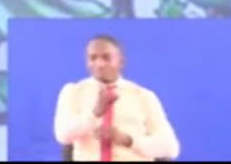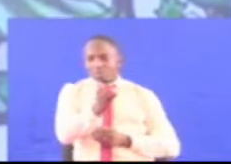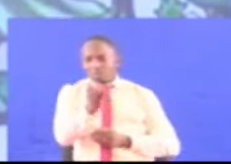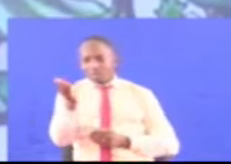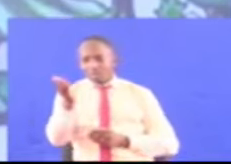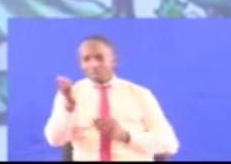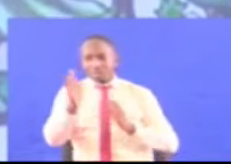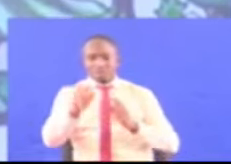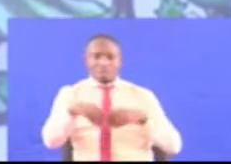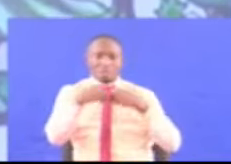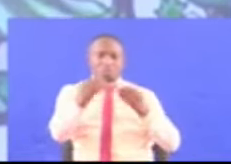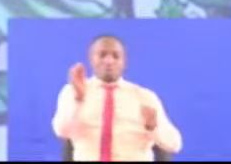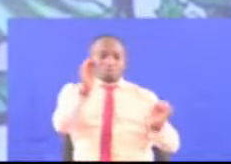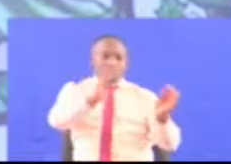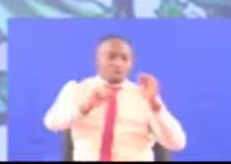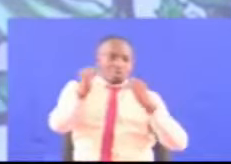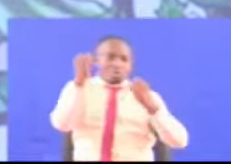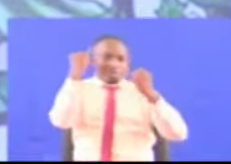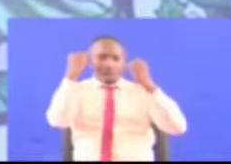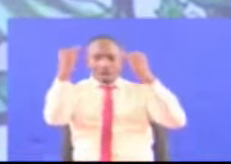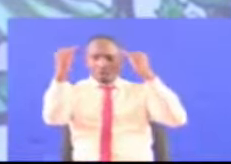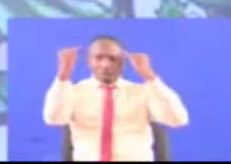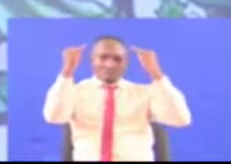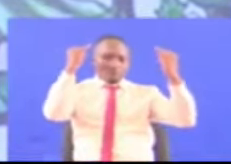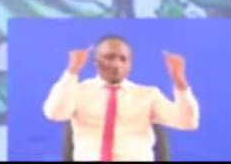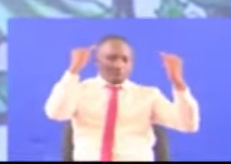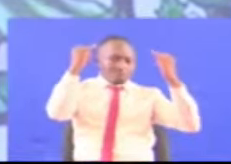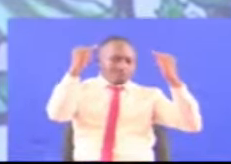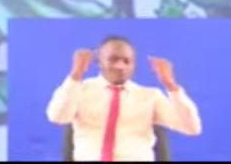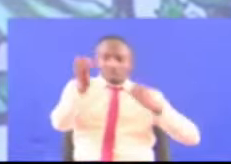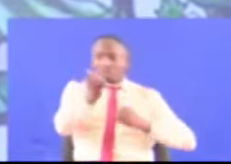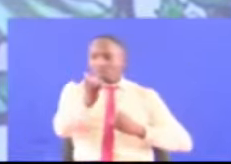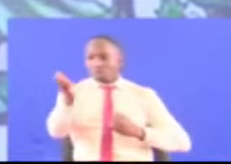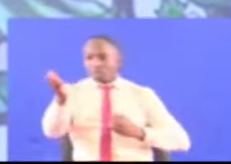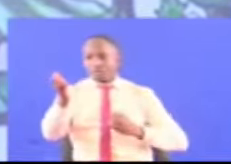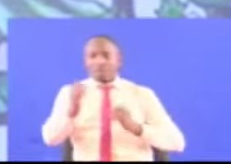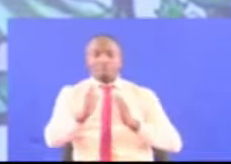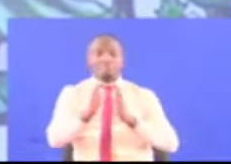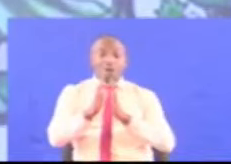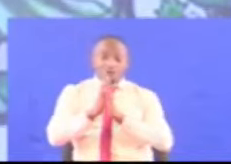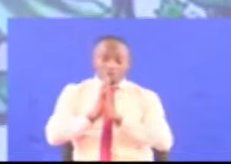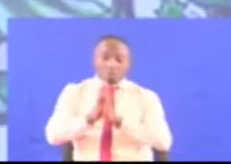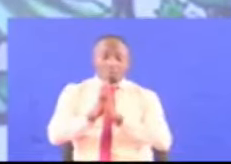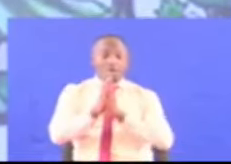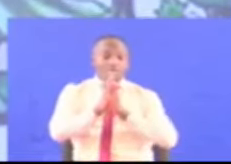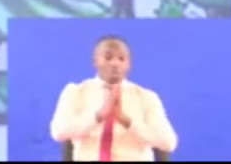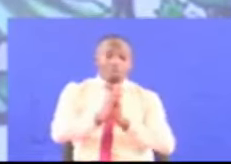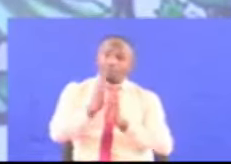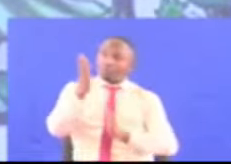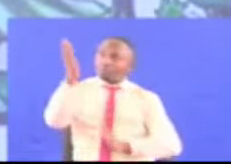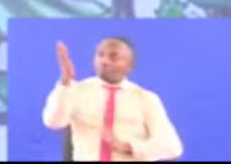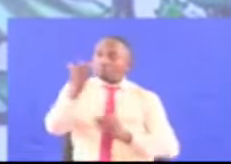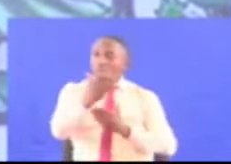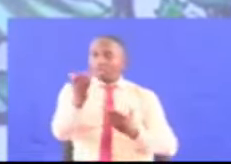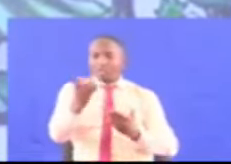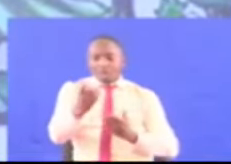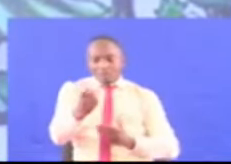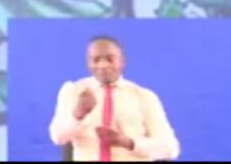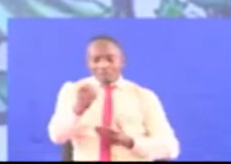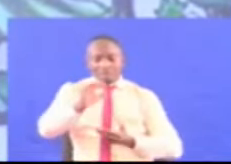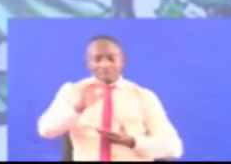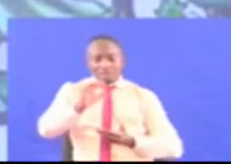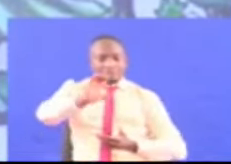Wengine wametoa michango ya maoni, wengine wametoa michango ya maombi, wengine wametoa michango ya